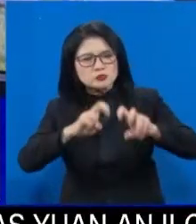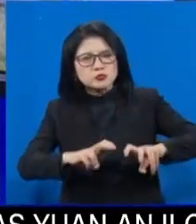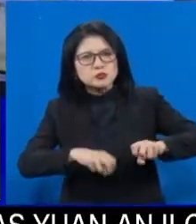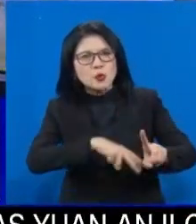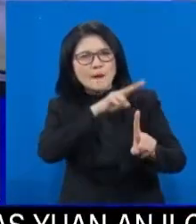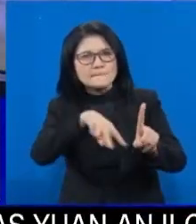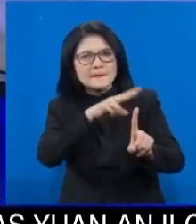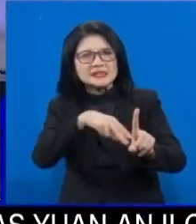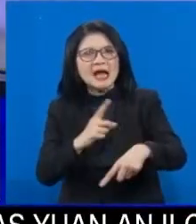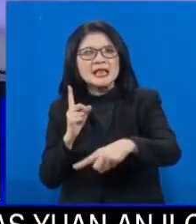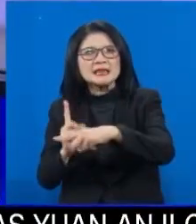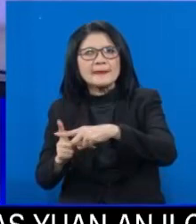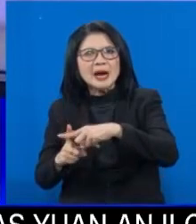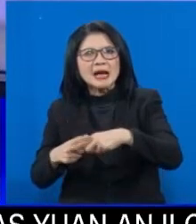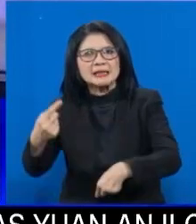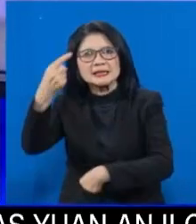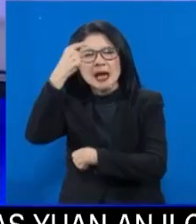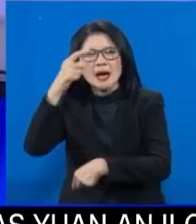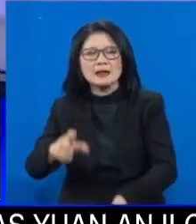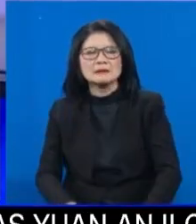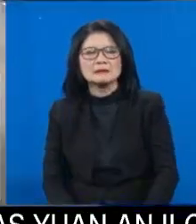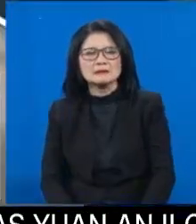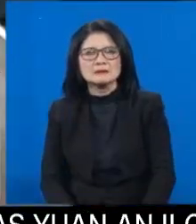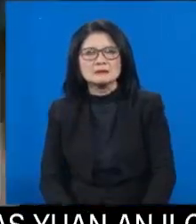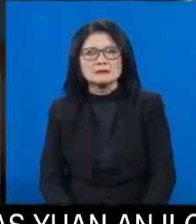pemeriksaan tambahan kepada para tersangka.